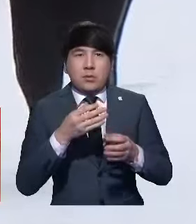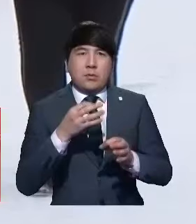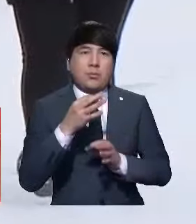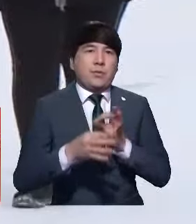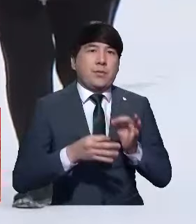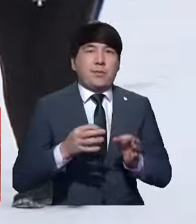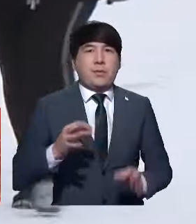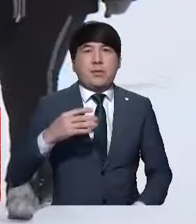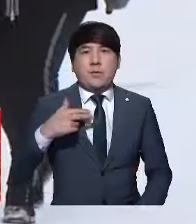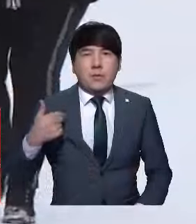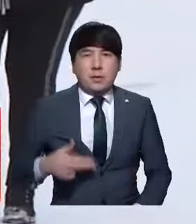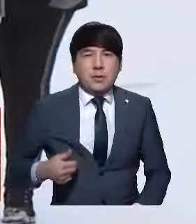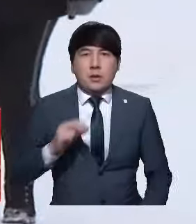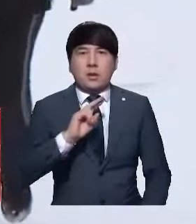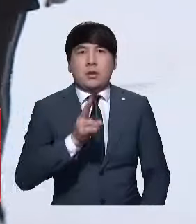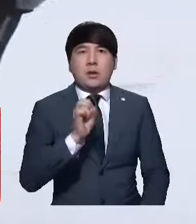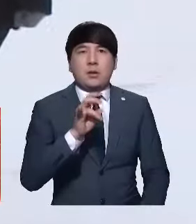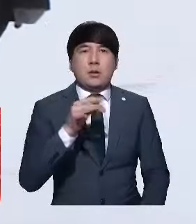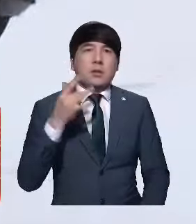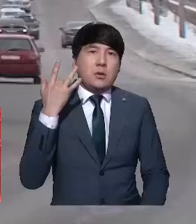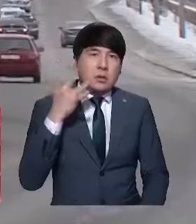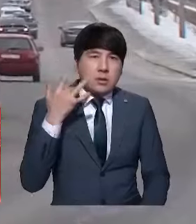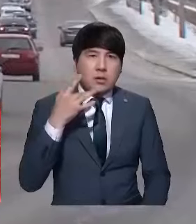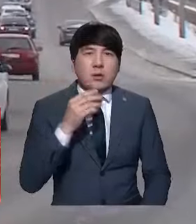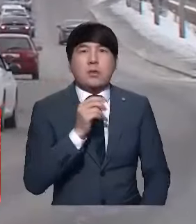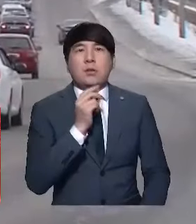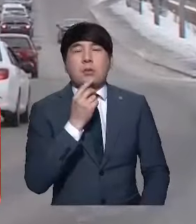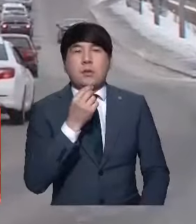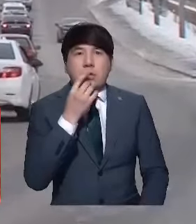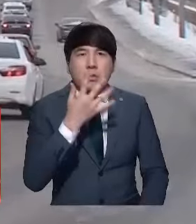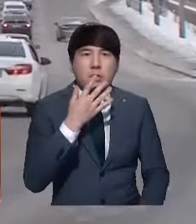Франция мен Канада, ақш пен оңтүстік Корея кірет. Қазақстанда